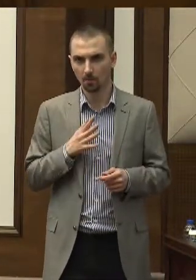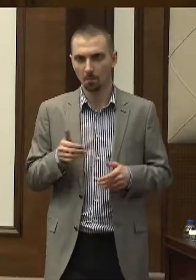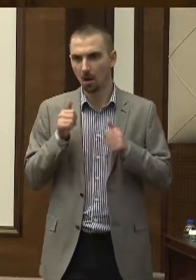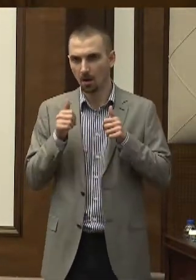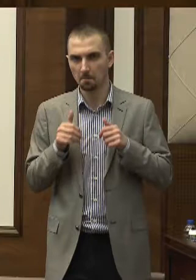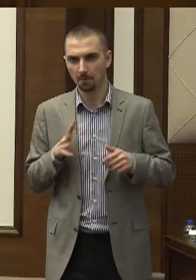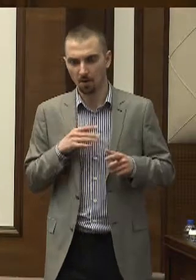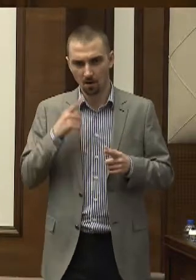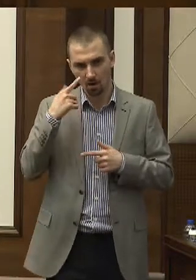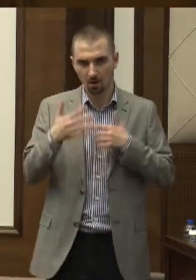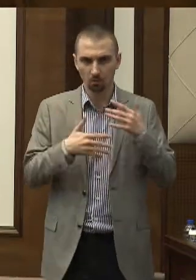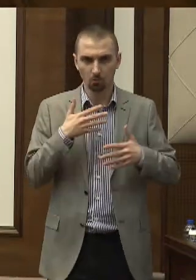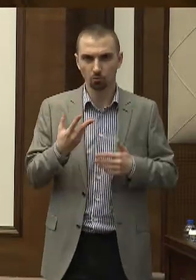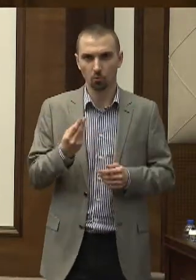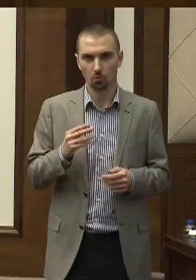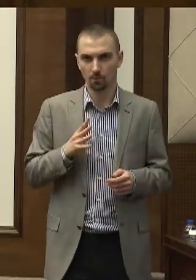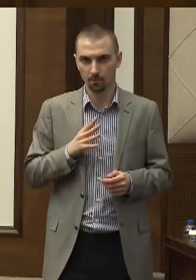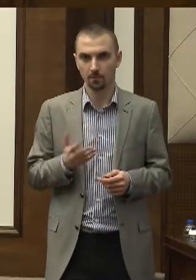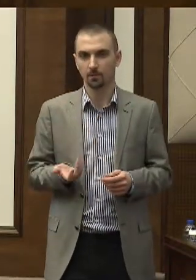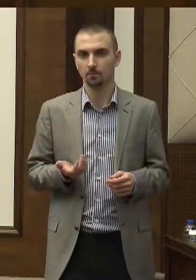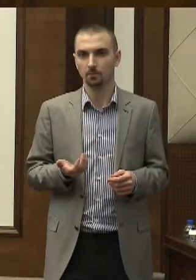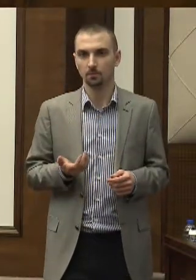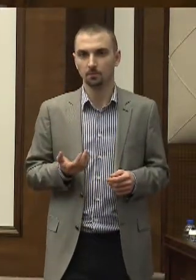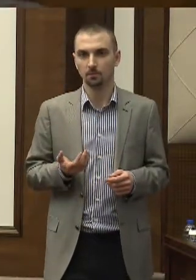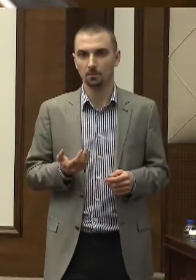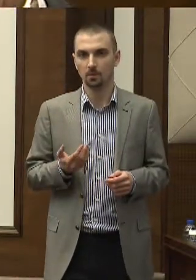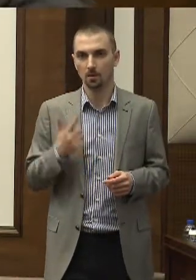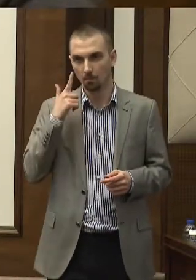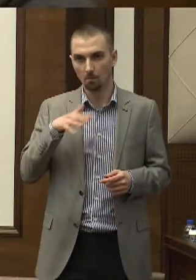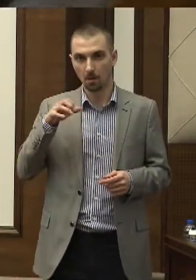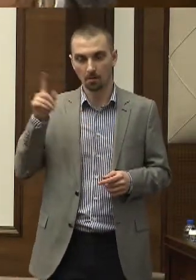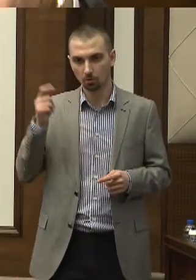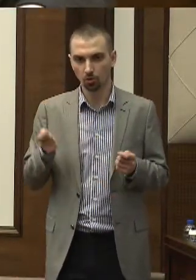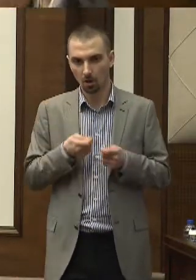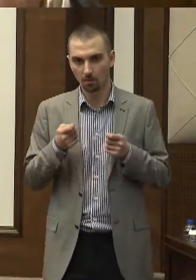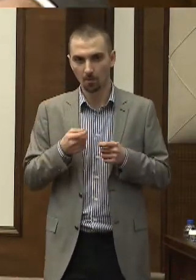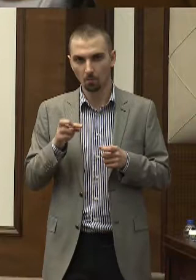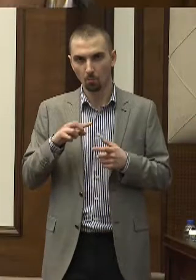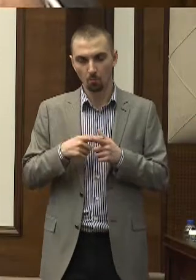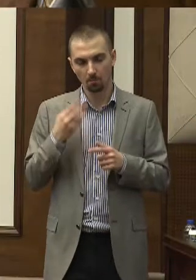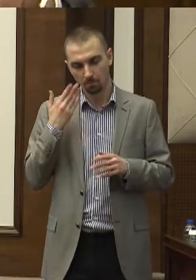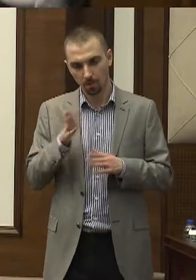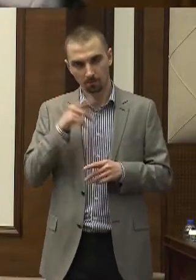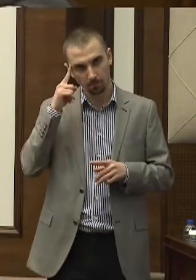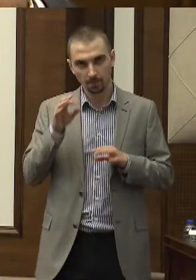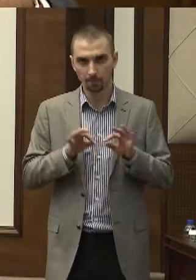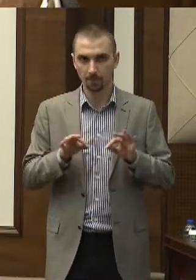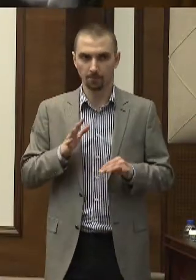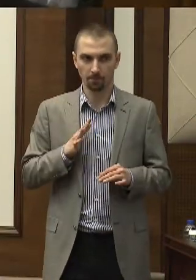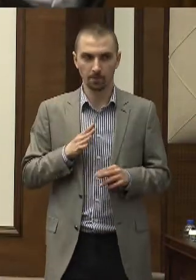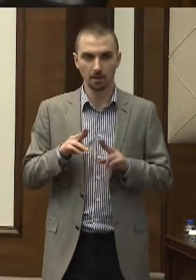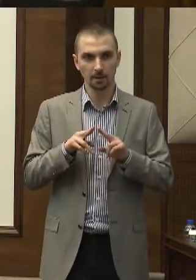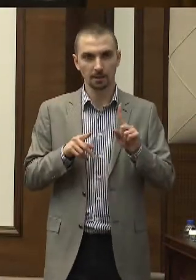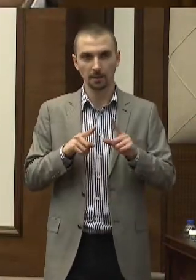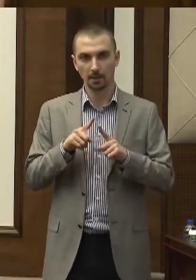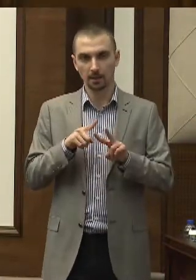mahkemeler var. Bakanlık da bu konuda yeni bir hazırlık yapıyor Türkiye satında. Kıyı kenar çizgisi nedeniyle